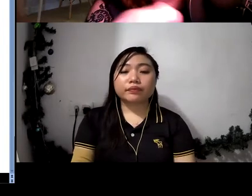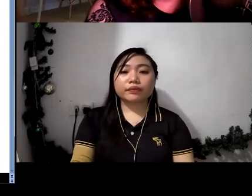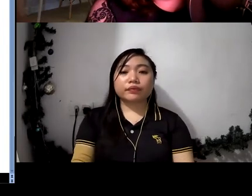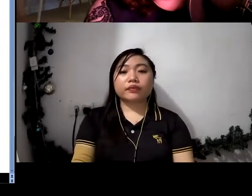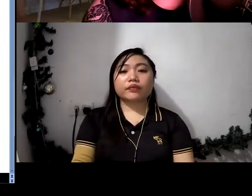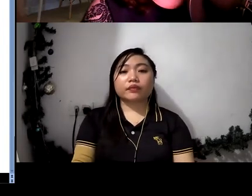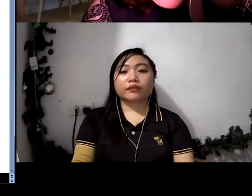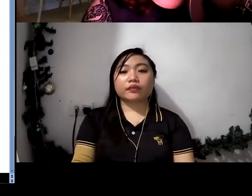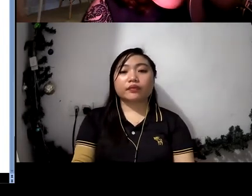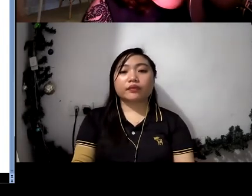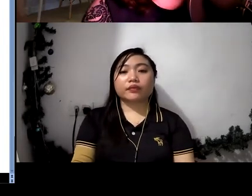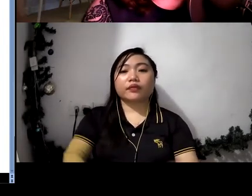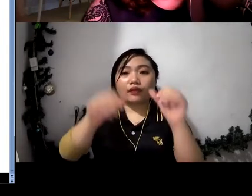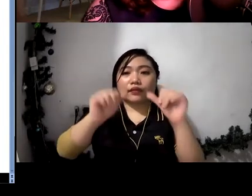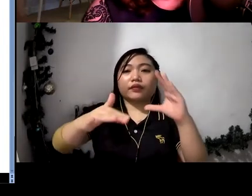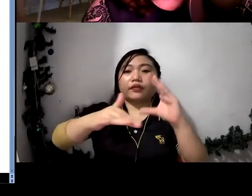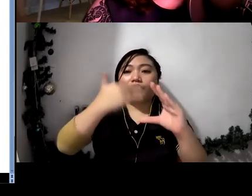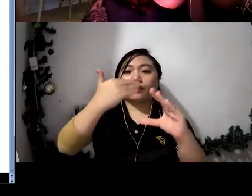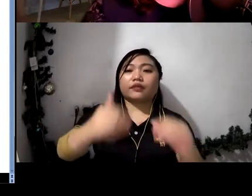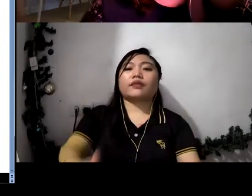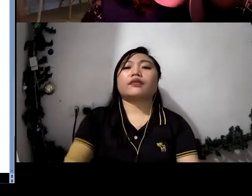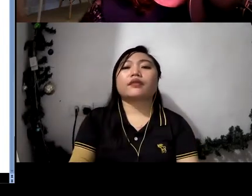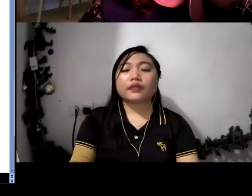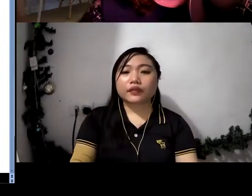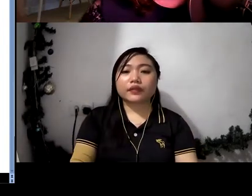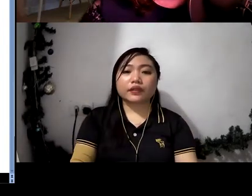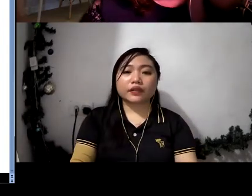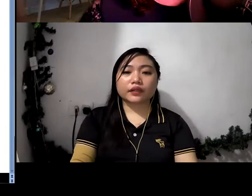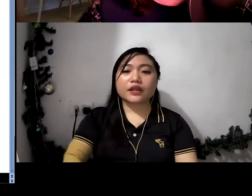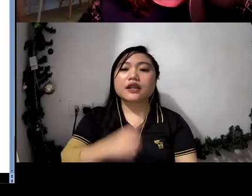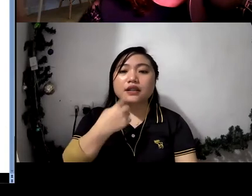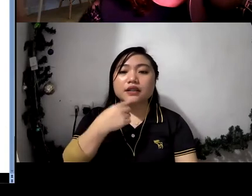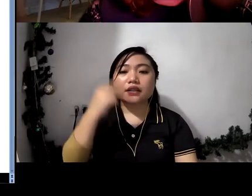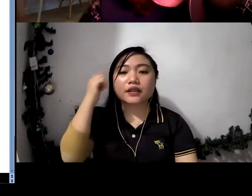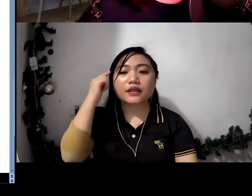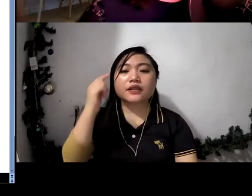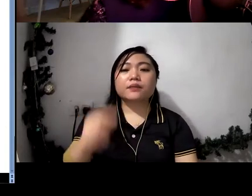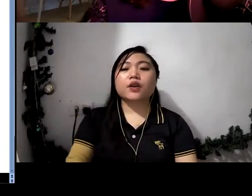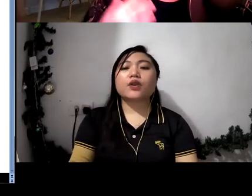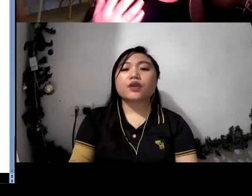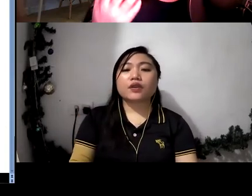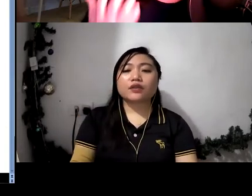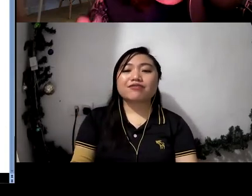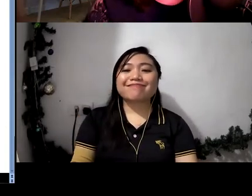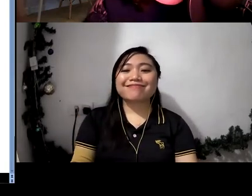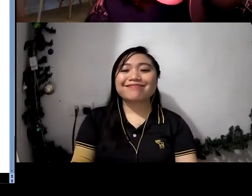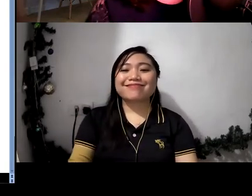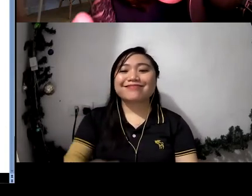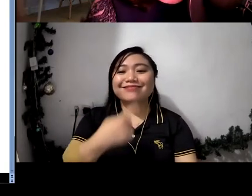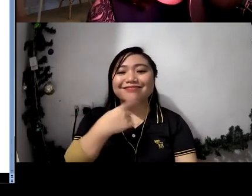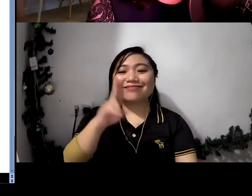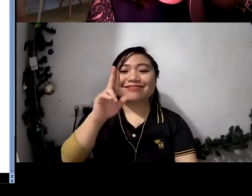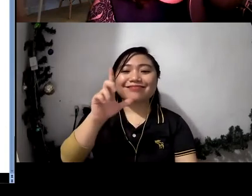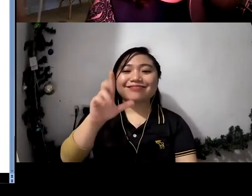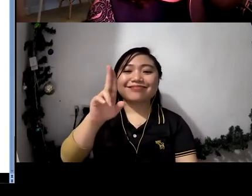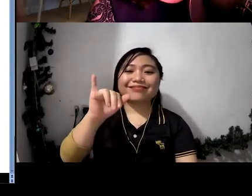ilagay sa webinar chat, no, para ko lang mabasa kung sino po yung nakikita nyong mas vote, no. Sabi ni Luis, vote, oh, na ako rin,